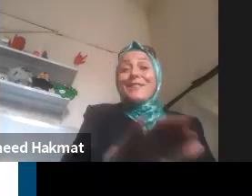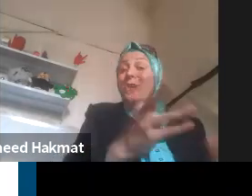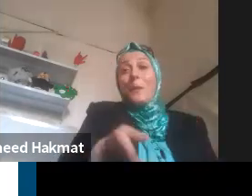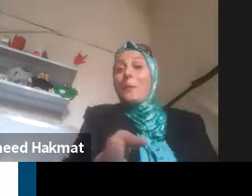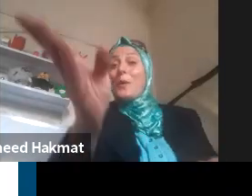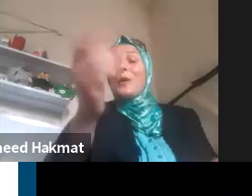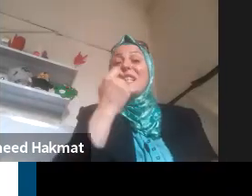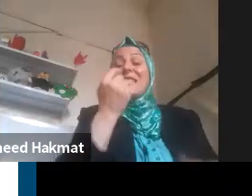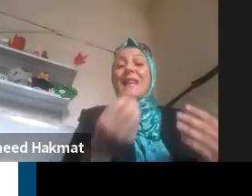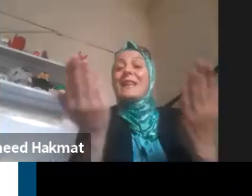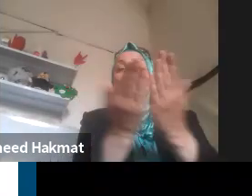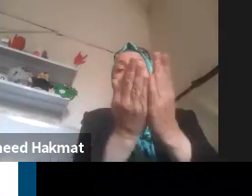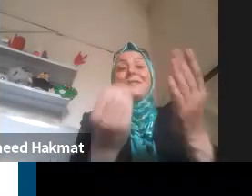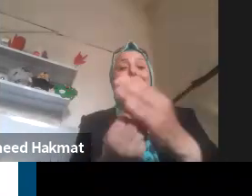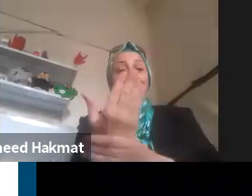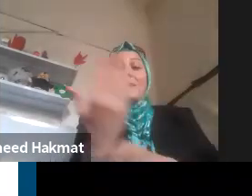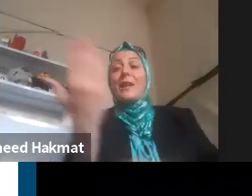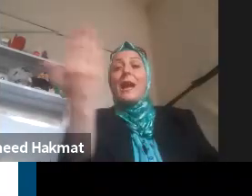على المدارس الرسمية.